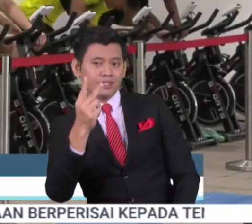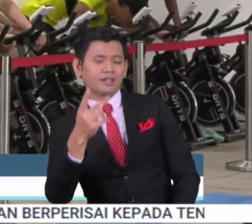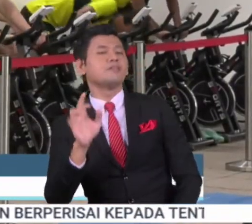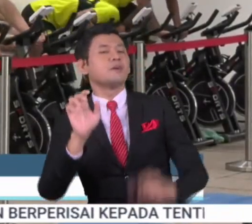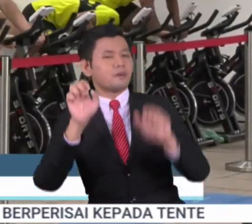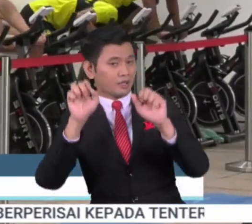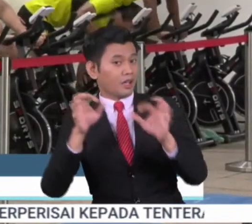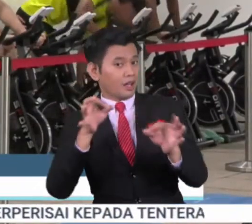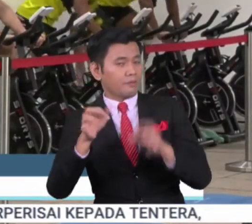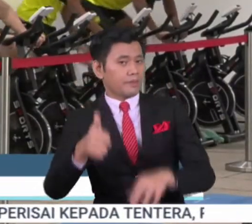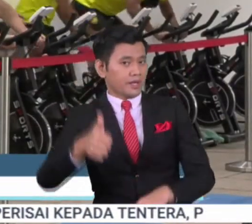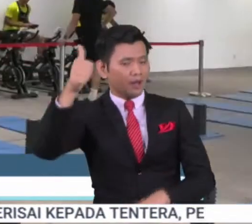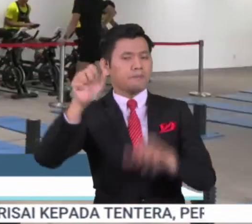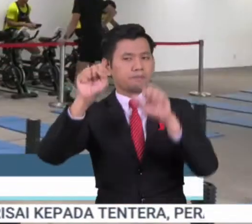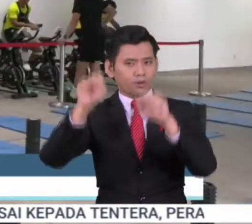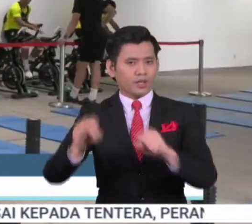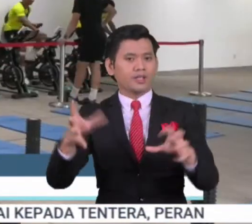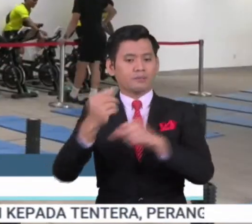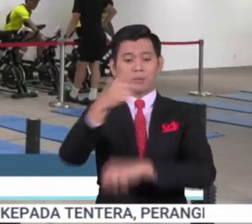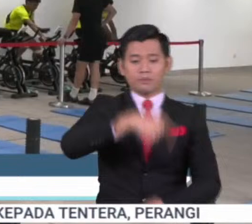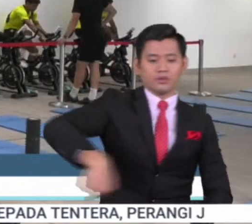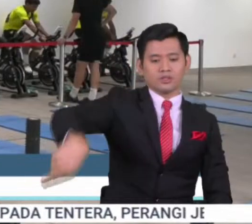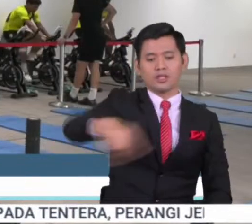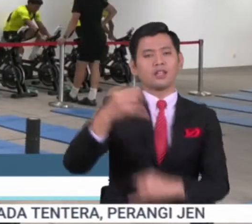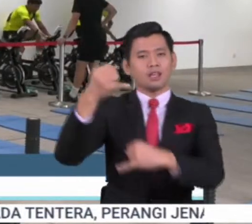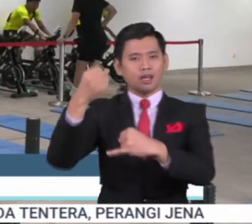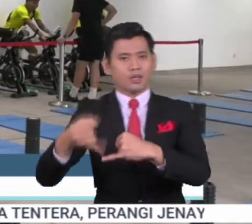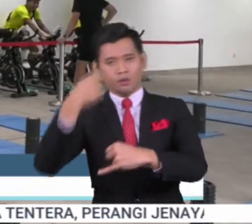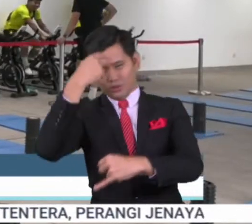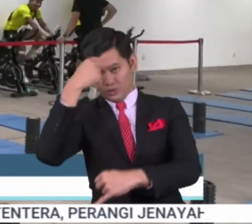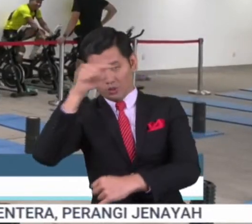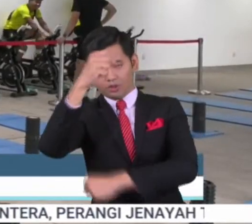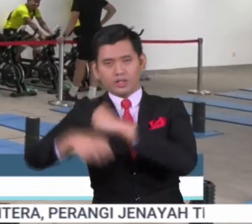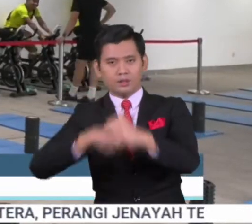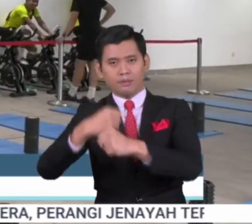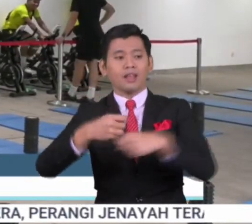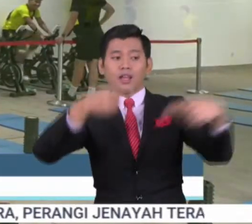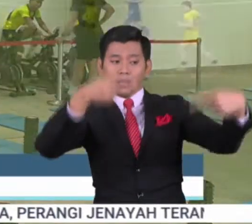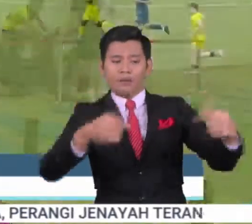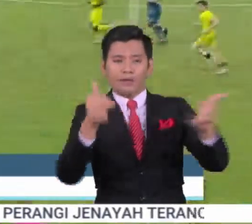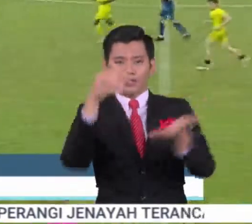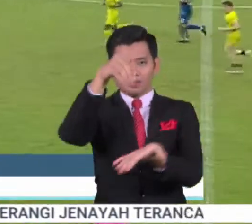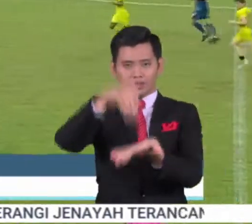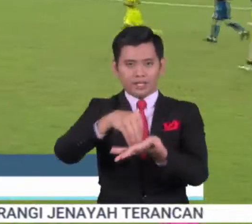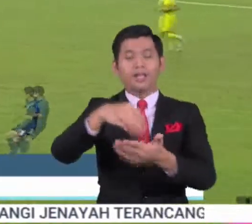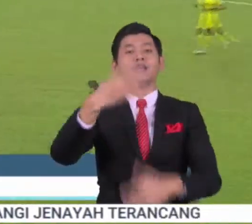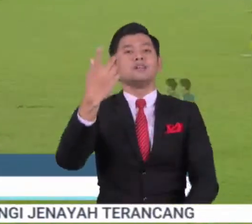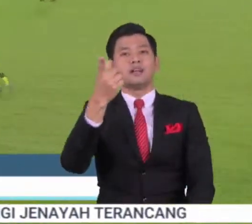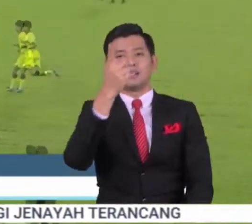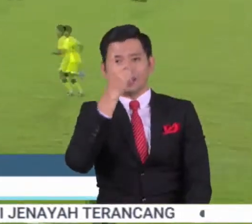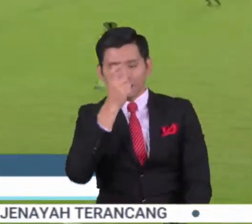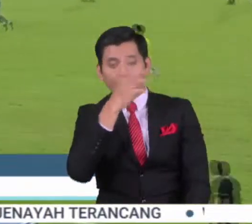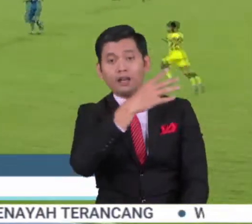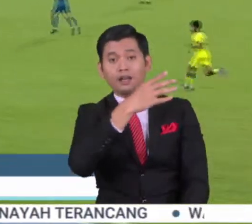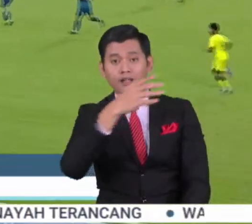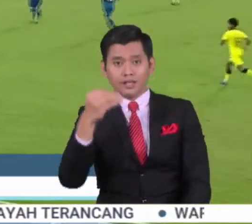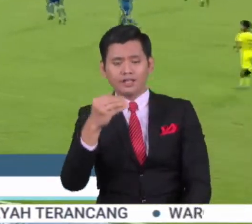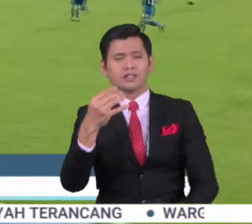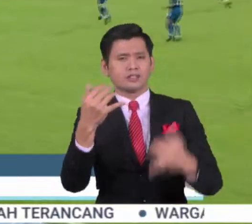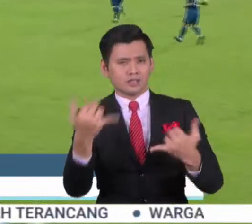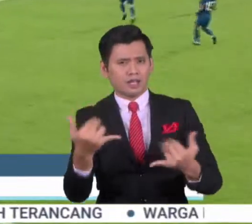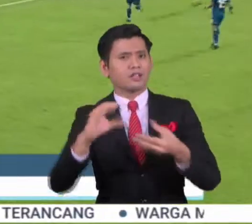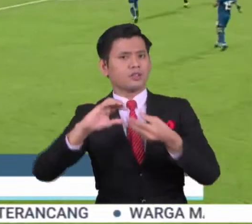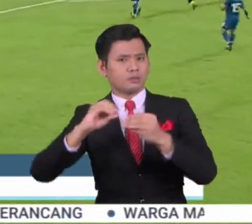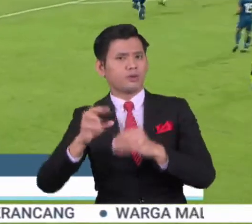automatik ke pusingan akhir yang akan berlangsung di Qatar tahun depan. Kedua-dua pasukan kini terikat 6 mata, namun Thailand berada di